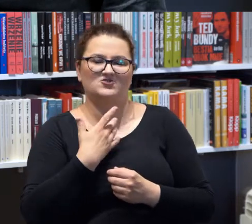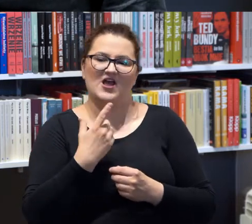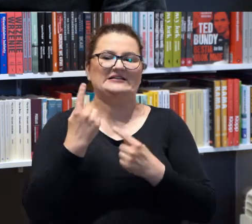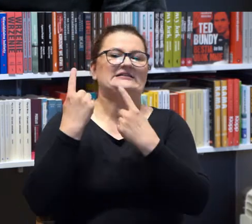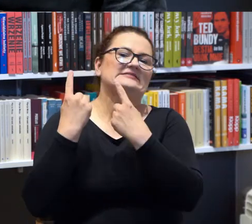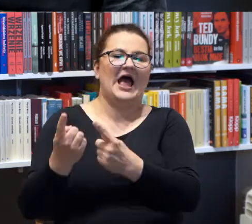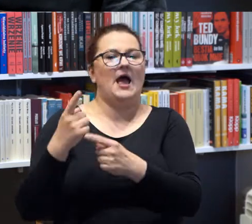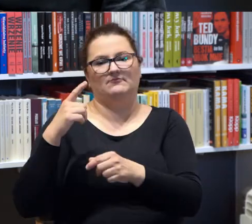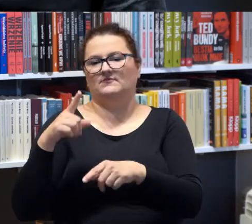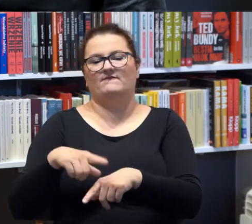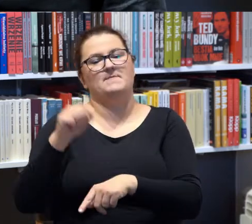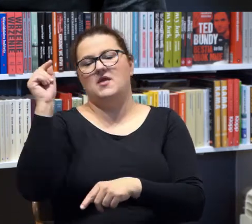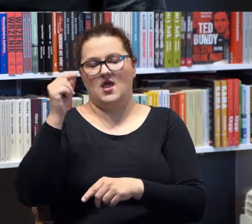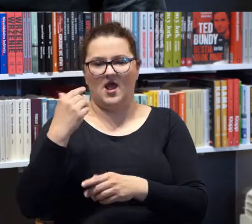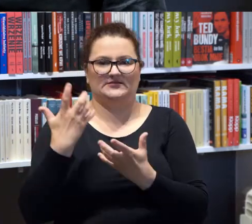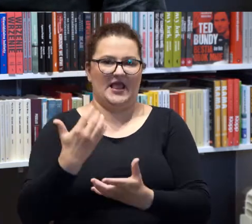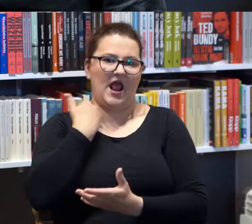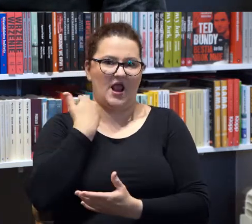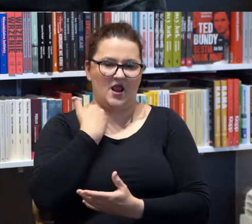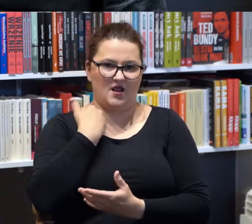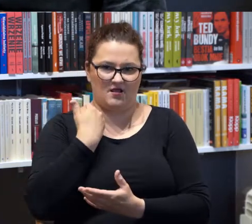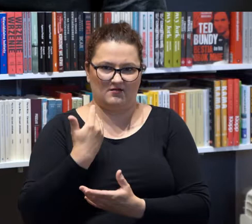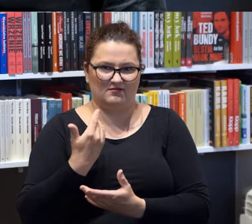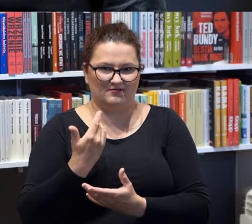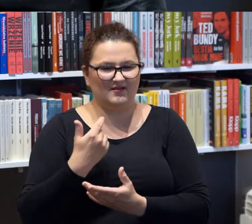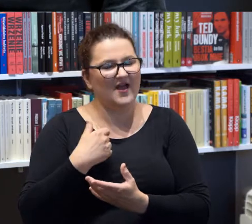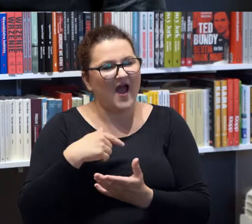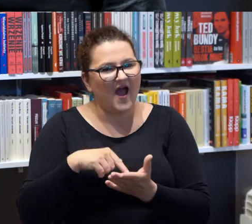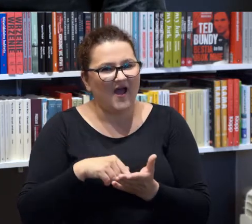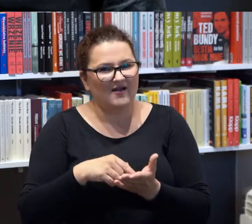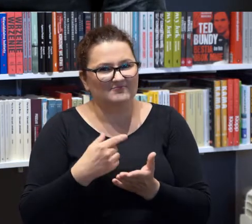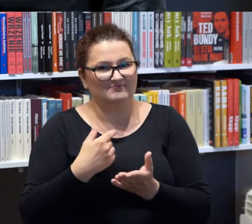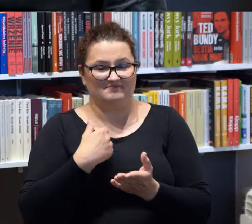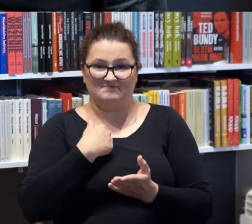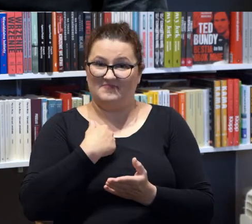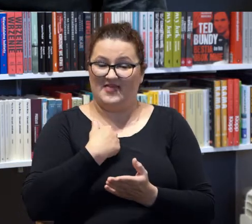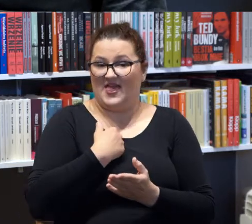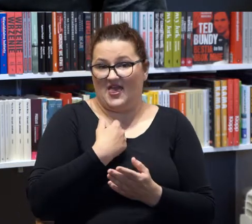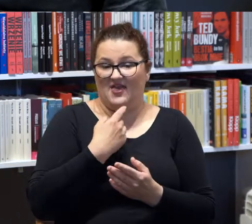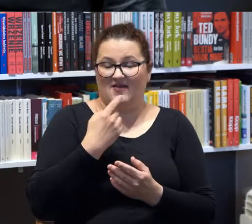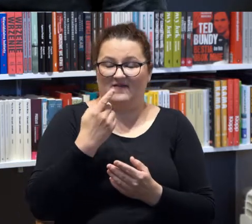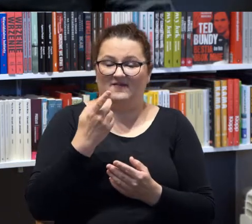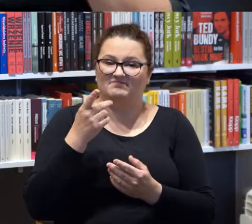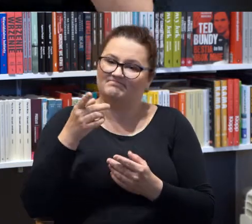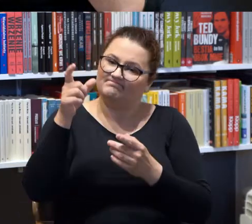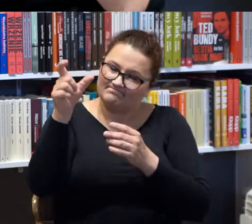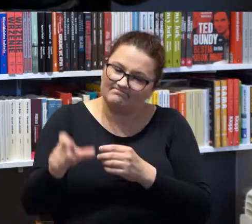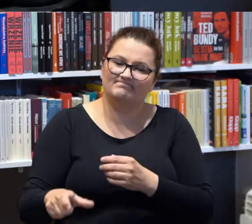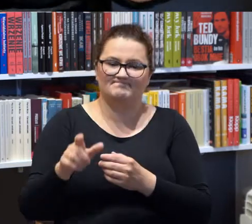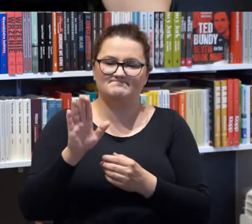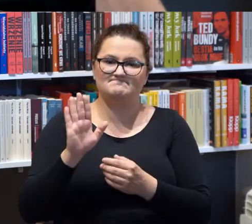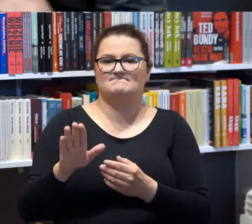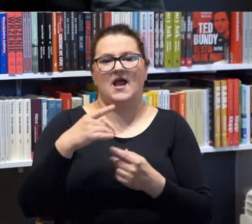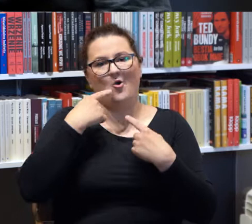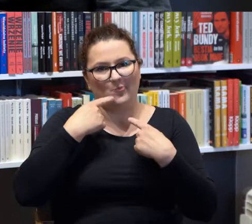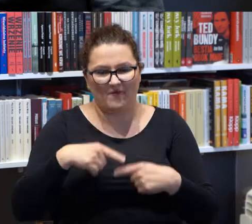chociaż złudny, no nie wiem. Chodzi o to, że ta osoba właśnie jawił nam się jako w pełni decyzyjna i odpowiedzialny za swoje, no umówmy